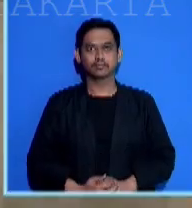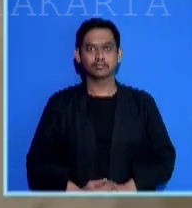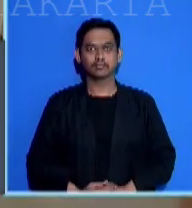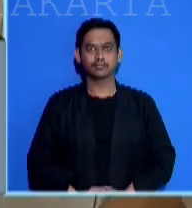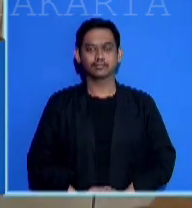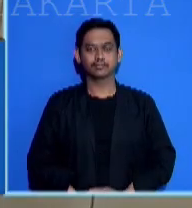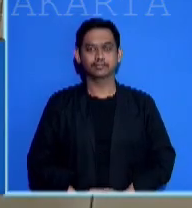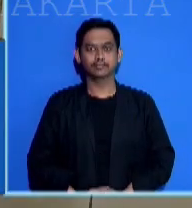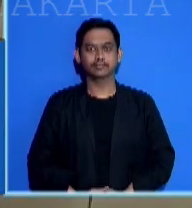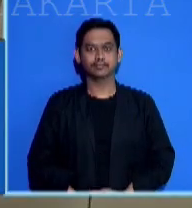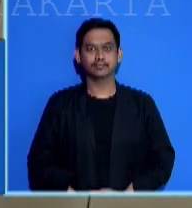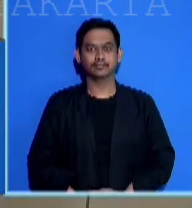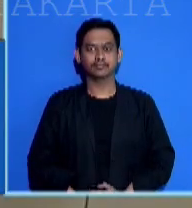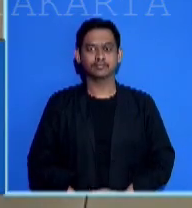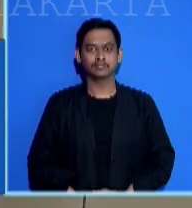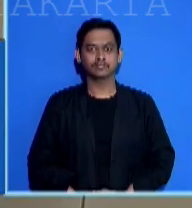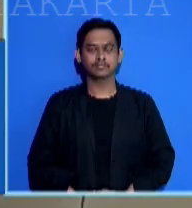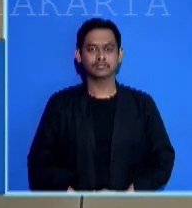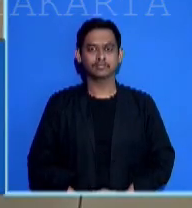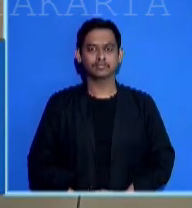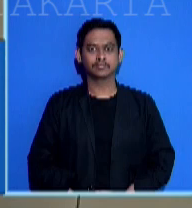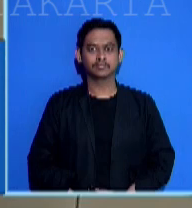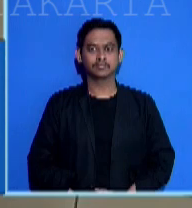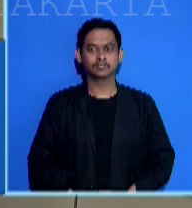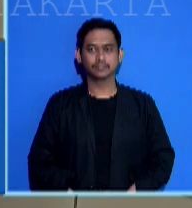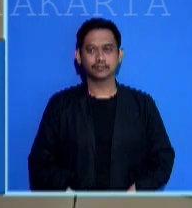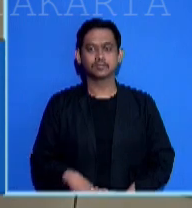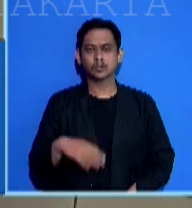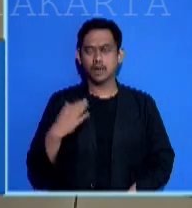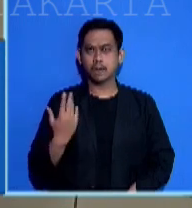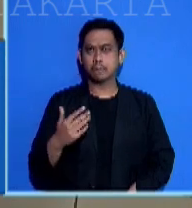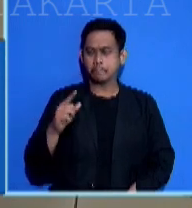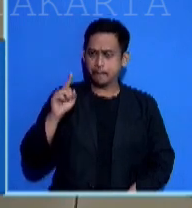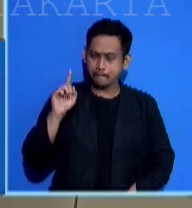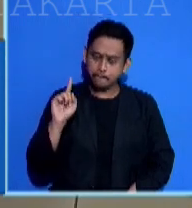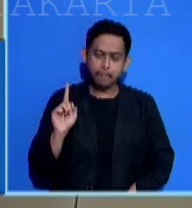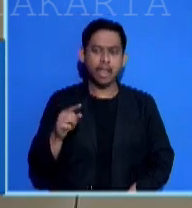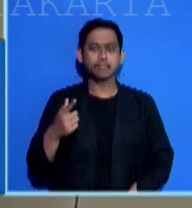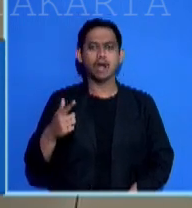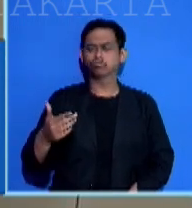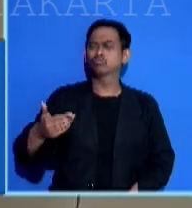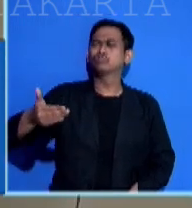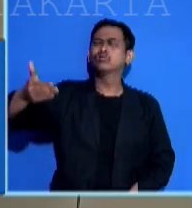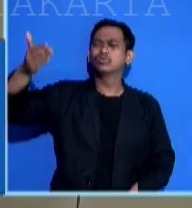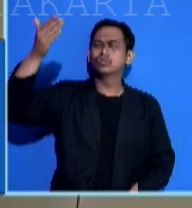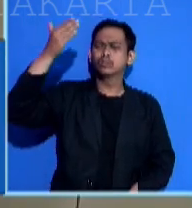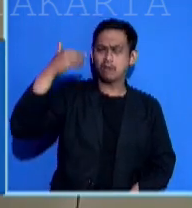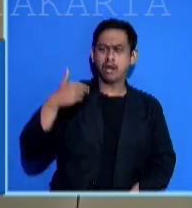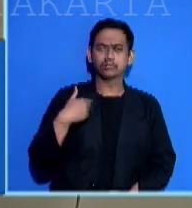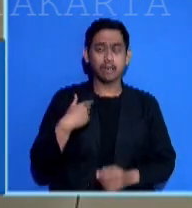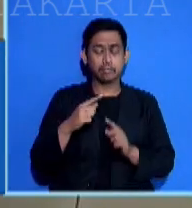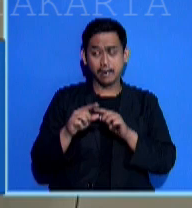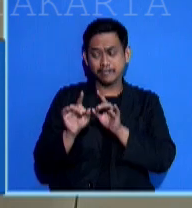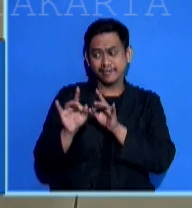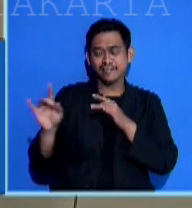Jadi memang itu merupakan keniscayaan sudah sejak lama adanya